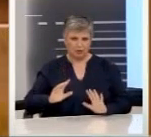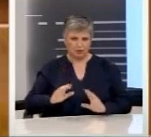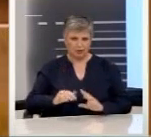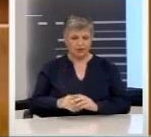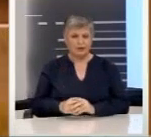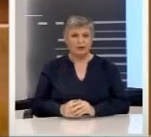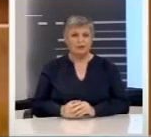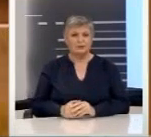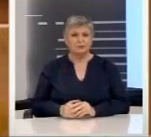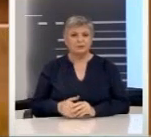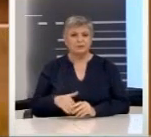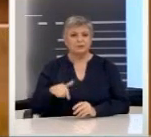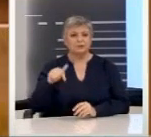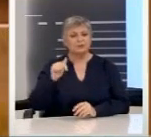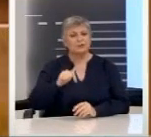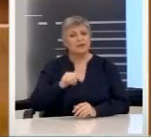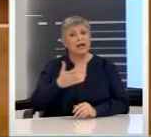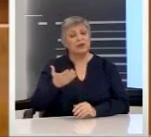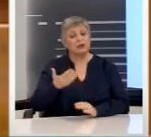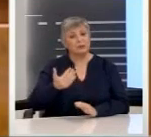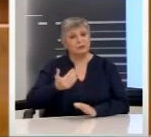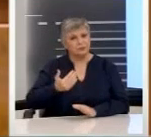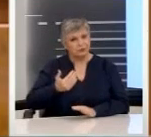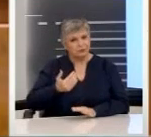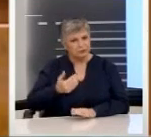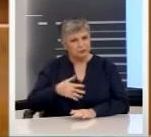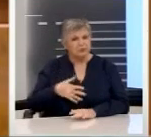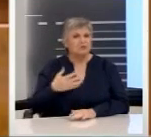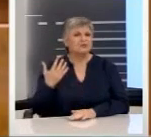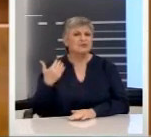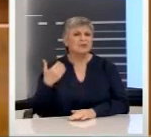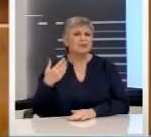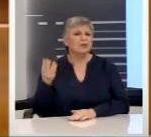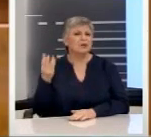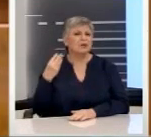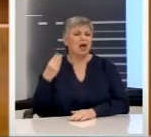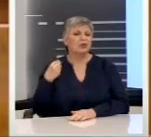Αυτά ως προήμιο. Άκουσα από τον κύριο Λοβέρδο πριν εδώ,